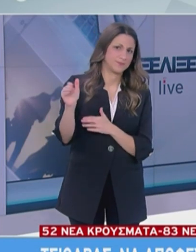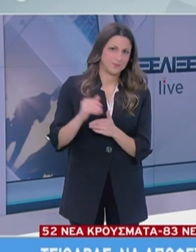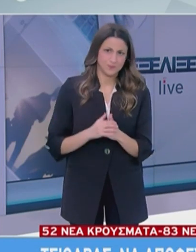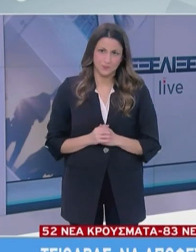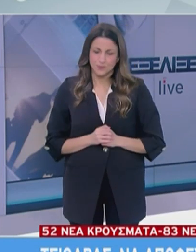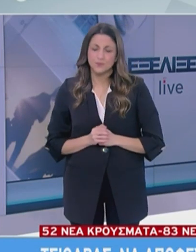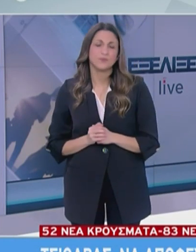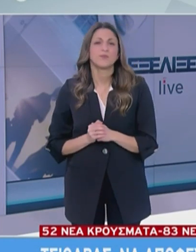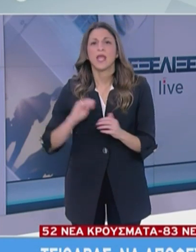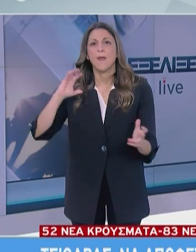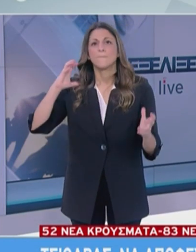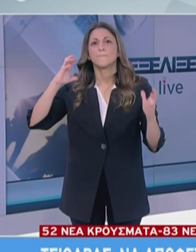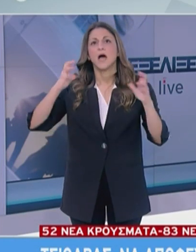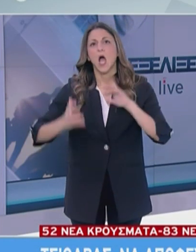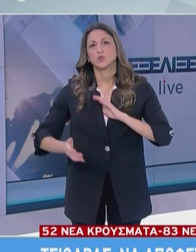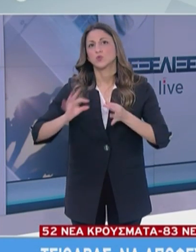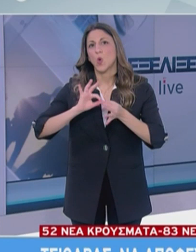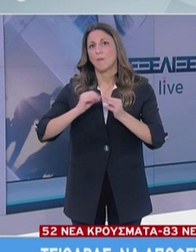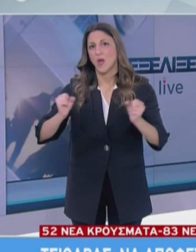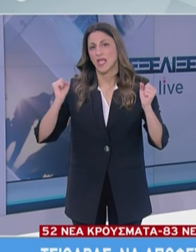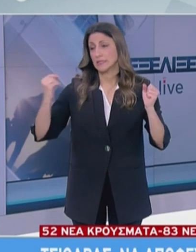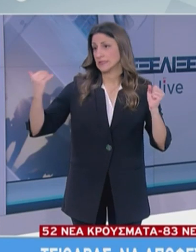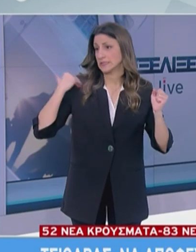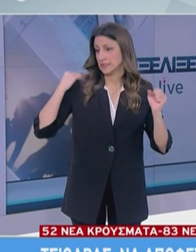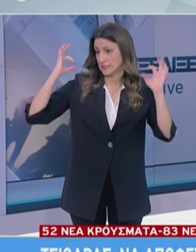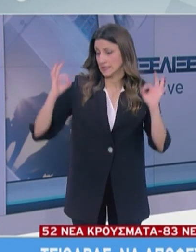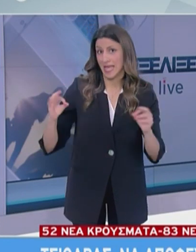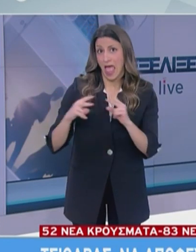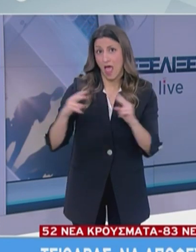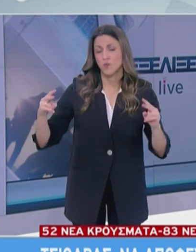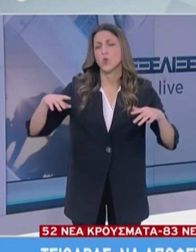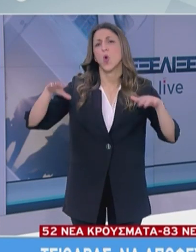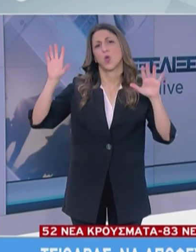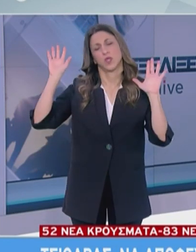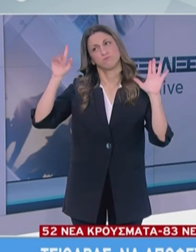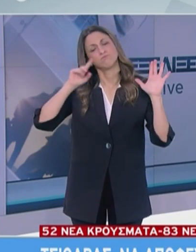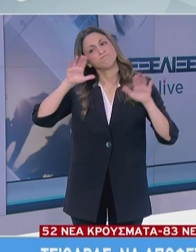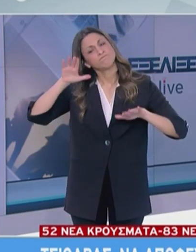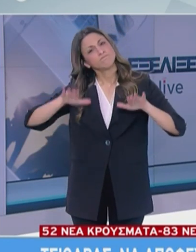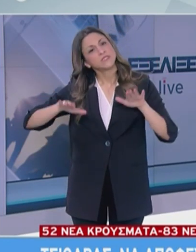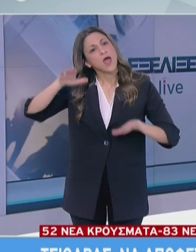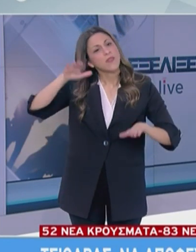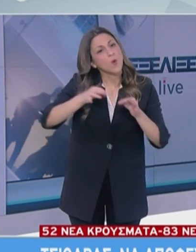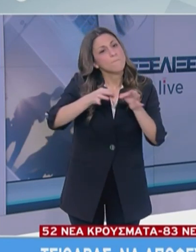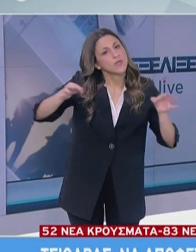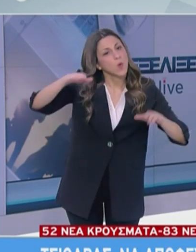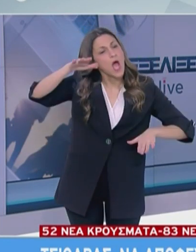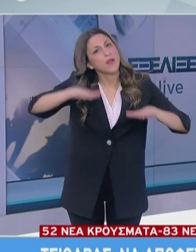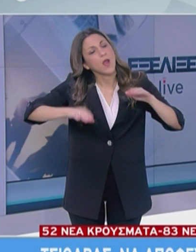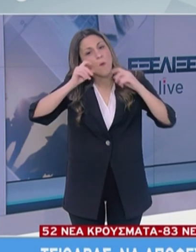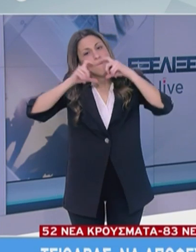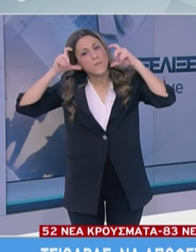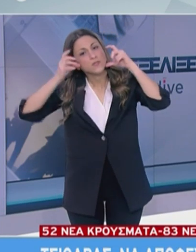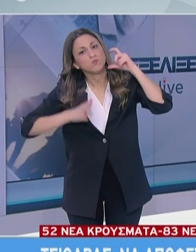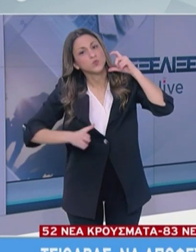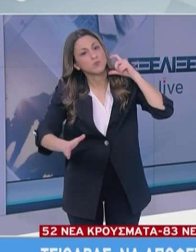Ο Παγκόσμιος Οργανισμός Υγείας δεν ήταν απόλυτος στο μήνυμά του και άφησε το ενδεχόμενο να αποφασιστεί η εφαρμογή ενός τέτοιου μέτρου ανάλογα με την πορεία της